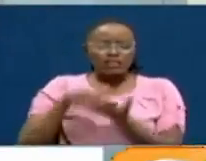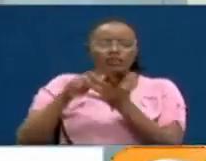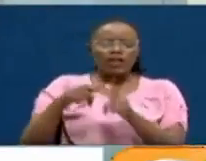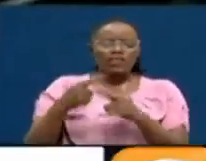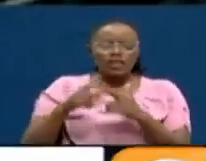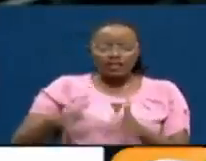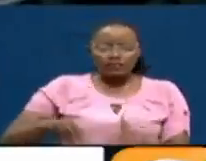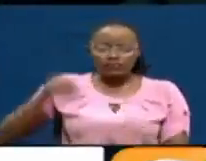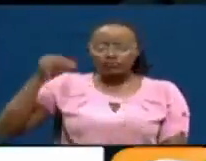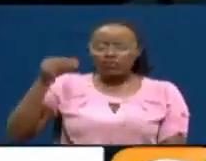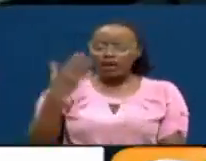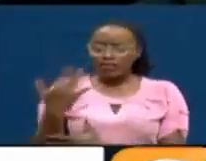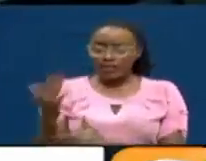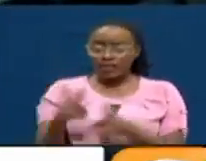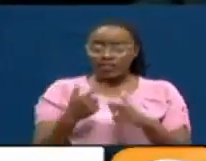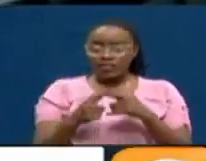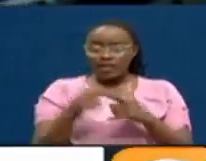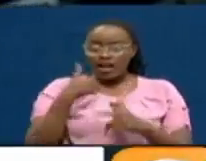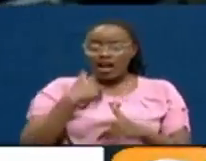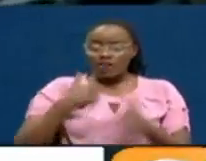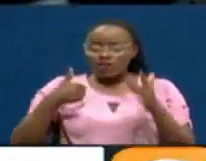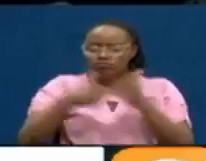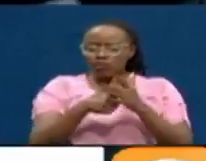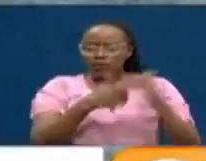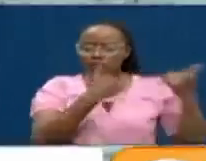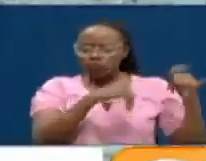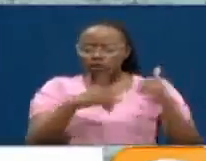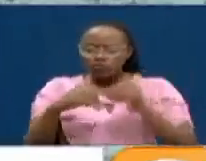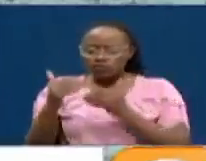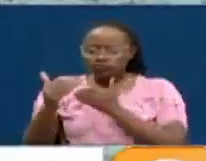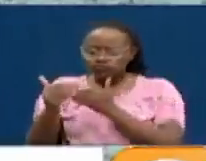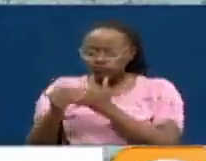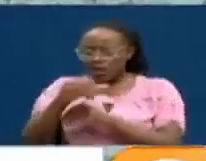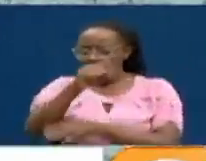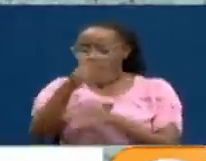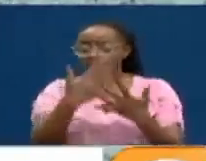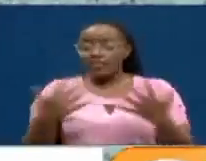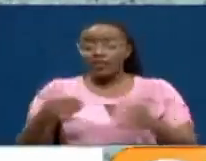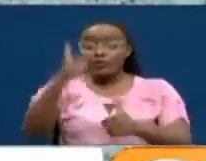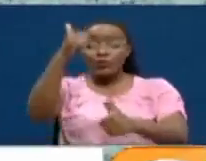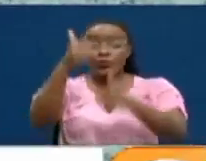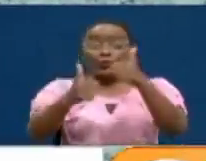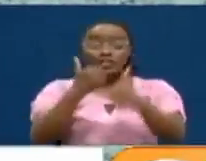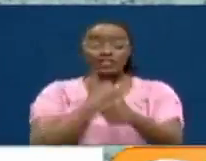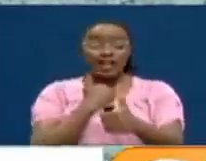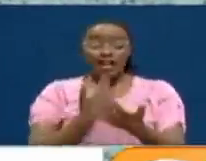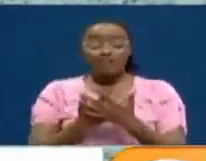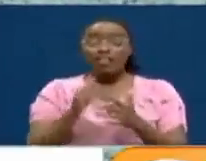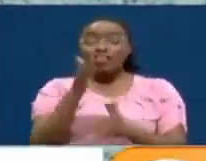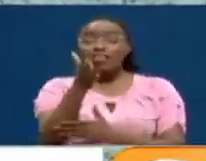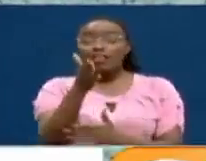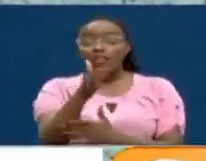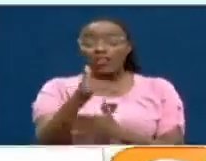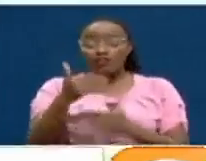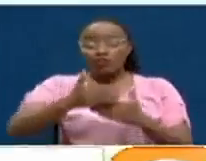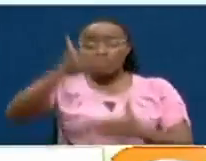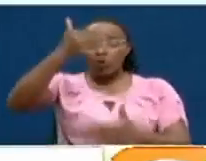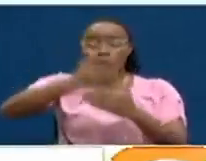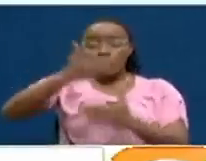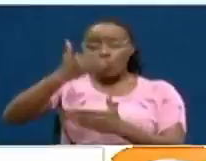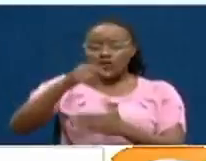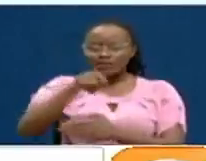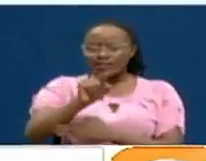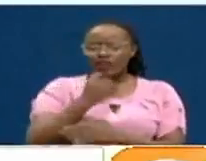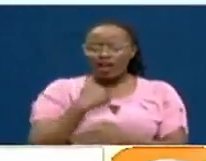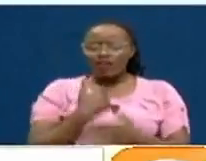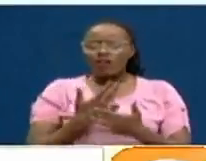kidude hiki, kisha kuweka kidole chake na kusongeza karibu na kifaa kingine kilichowekwa kwenye ukuta. Inasajili kuwa amepita